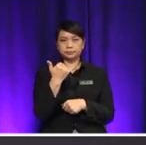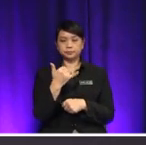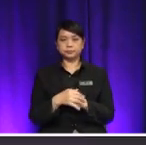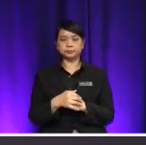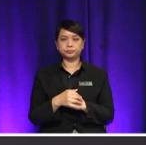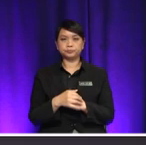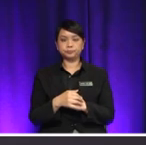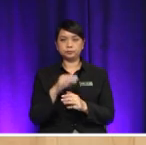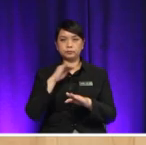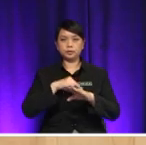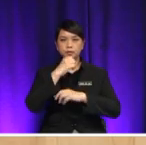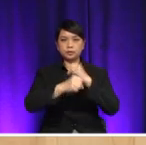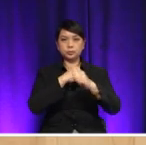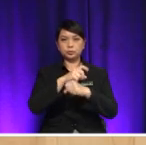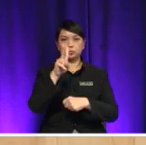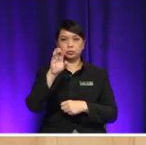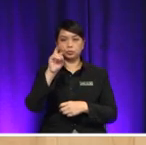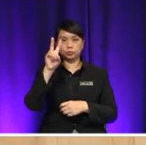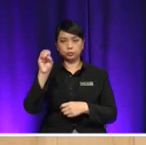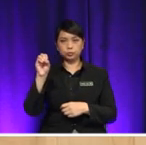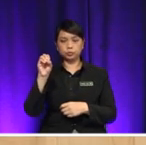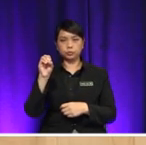pada tahun 2024